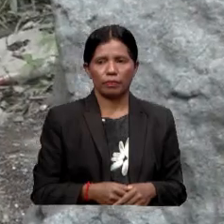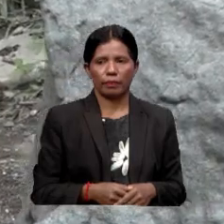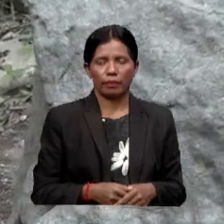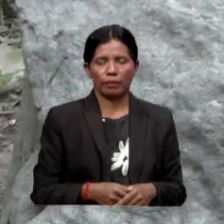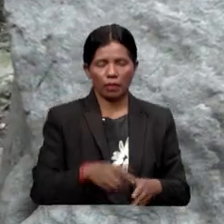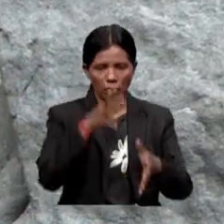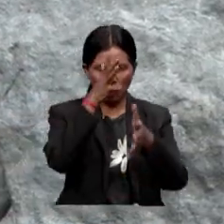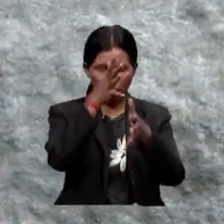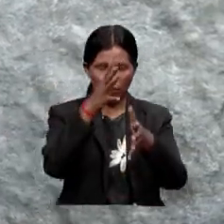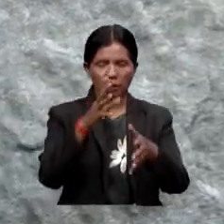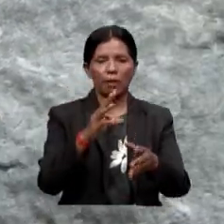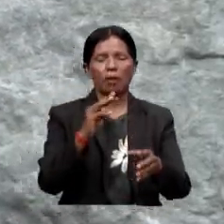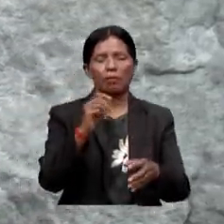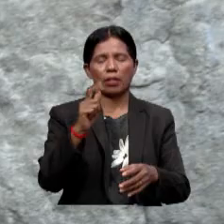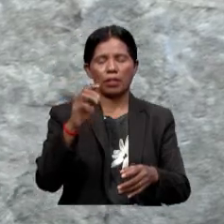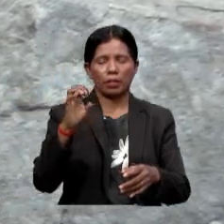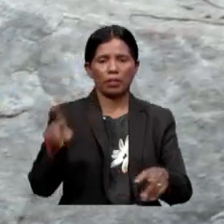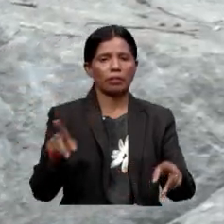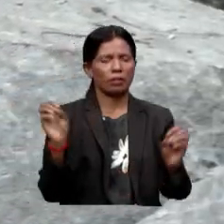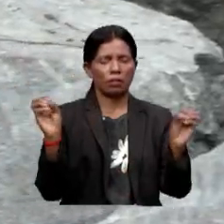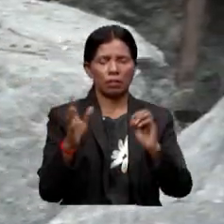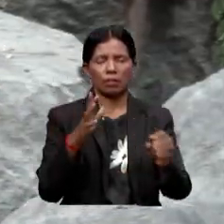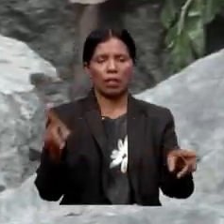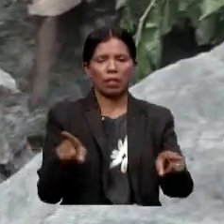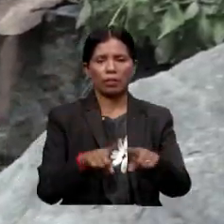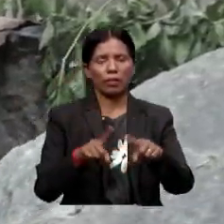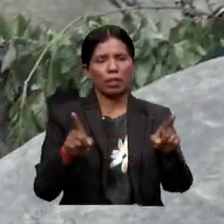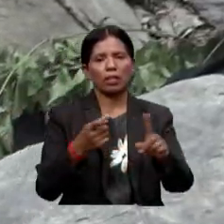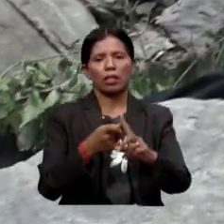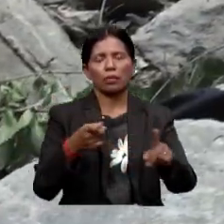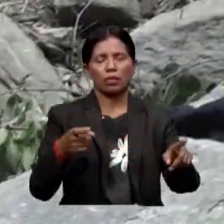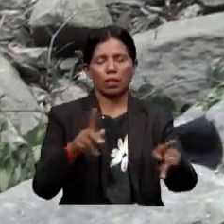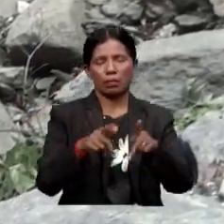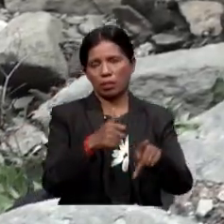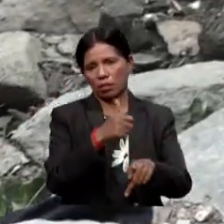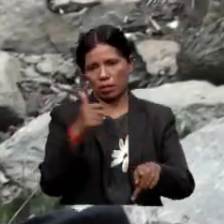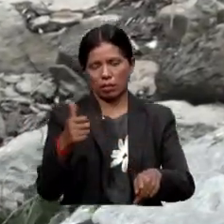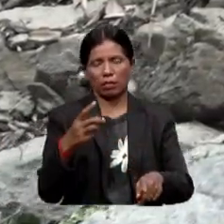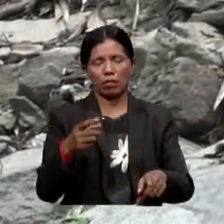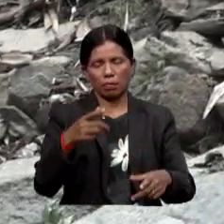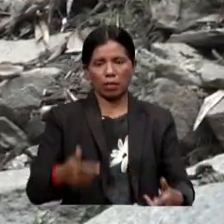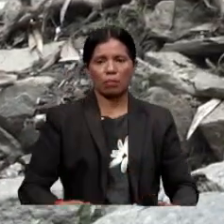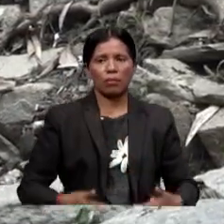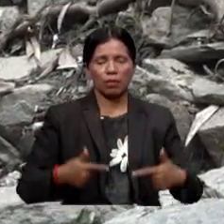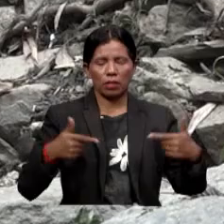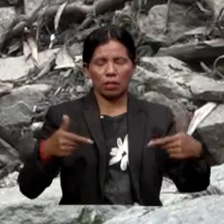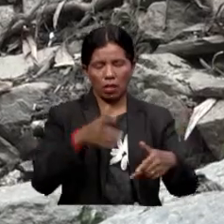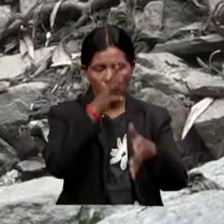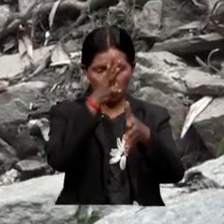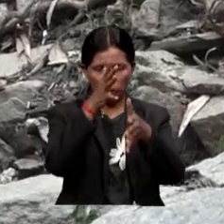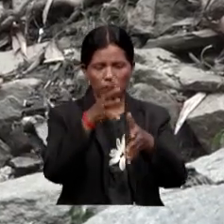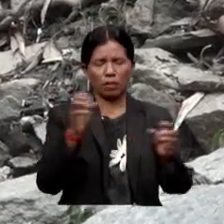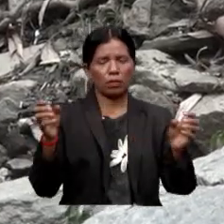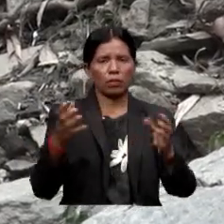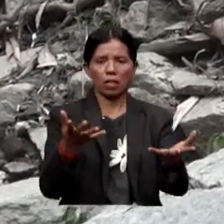ne historia Morris lamidar, hanesang ema seluk ne Morris. Tamba moras nebe avô Mateus Marques Sassoro, laos ni